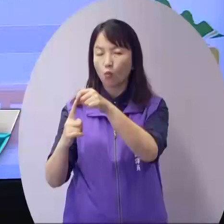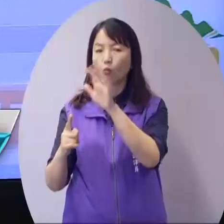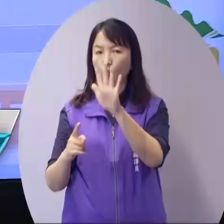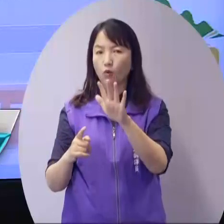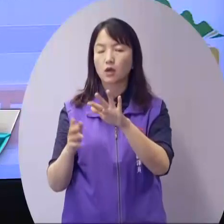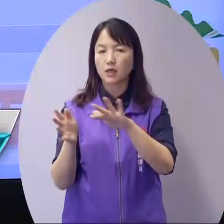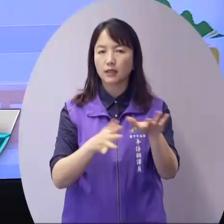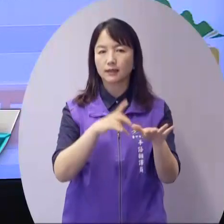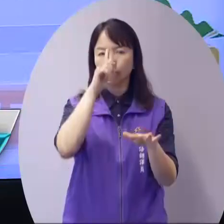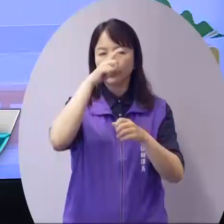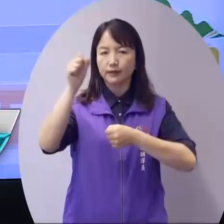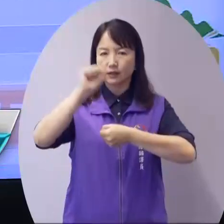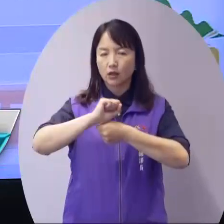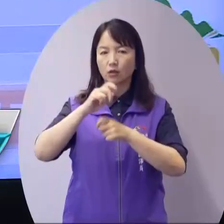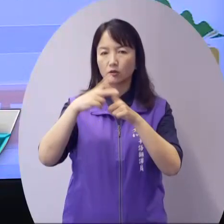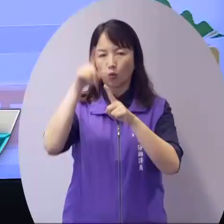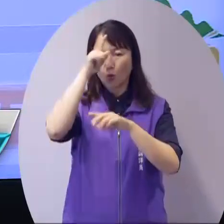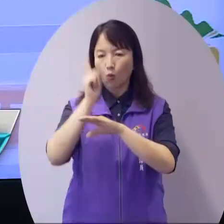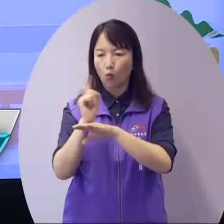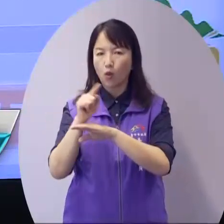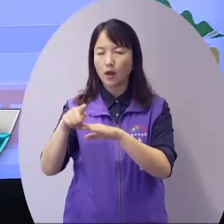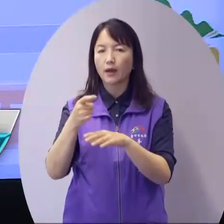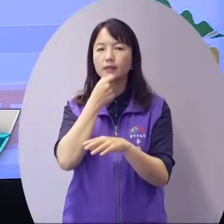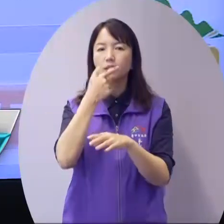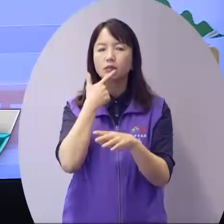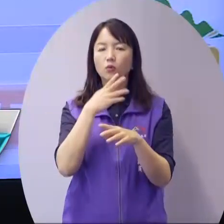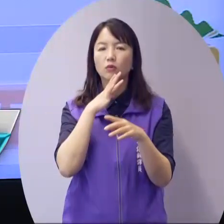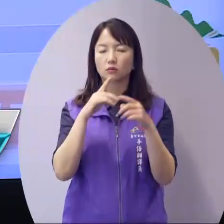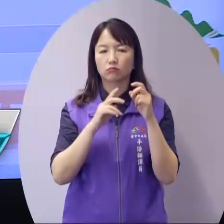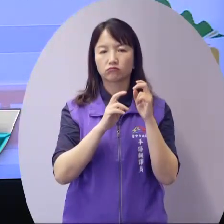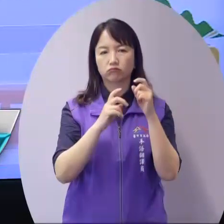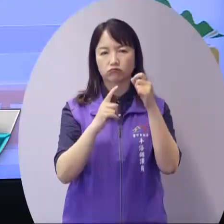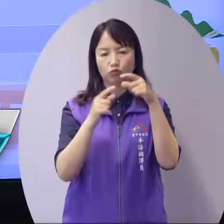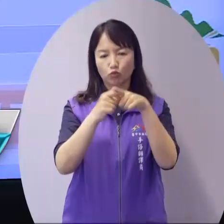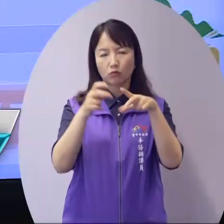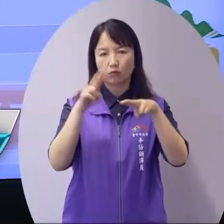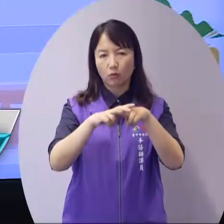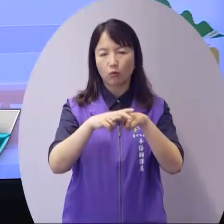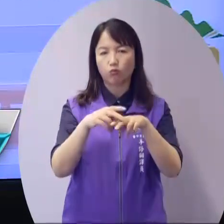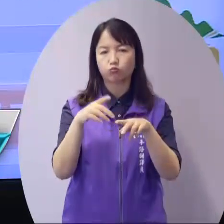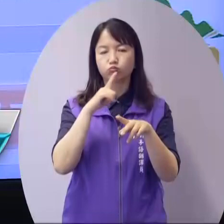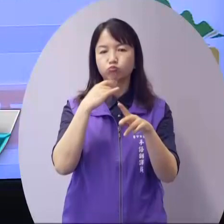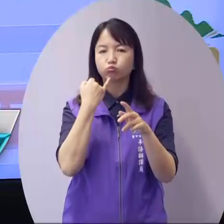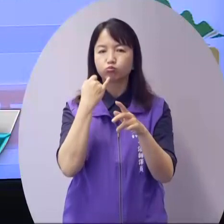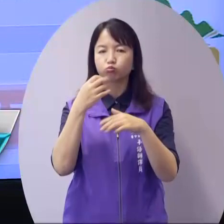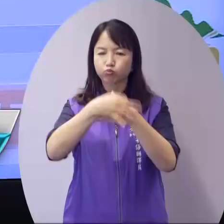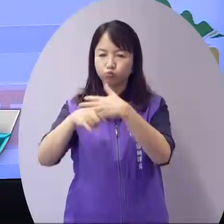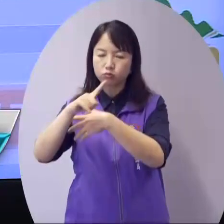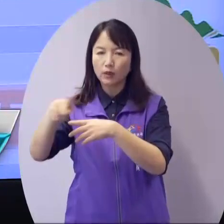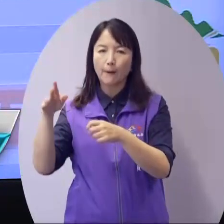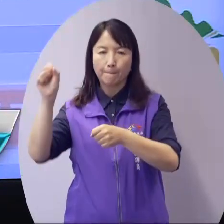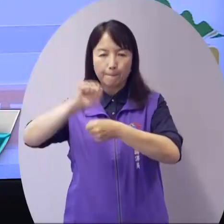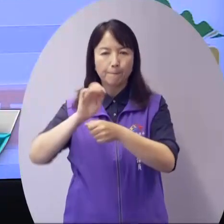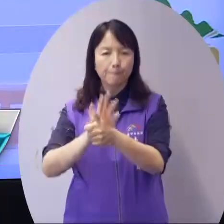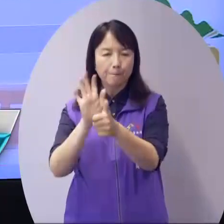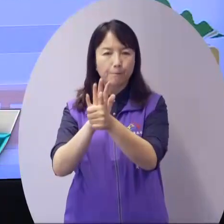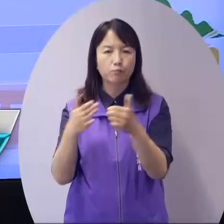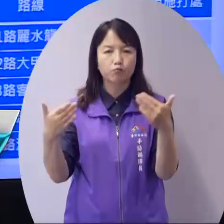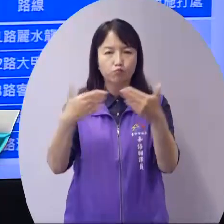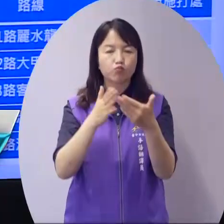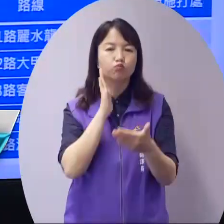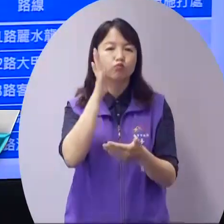事实上我们也希望小黄公车可以扮演城市的公共运输路网的最后一里的一个遍布跟接驳。下